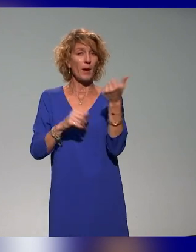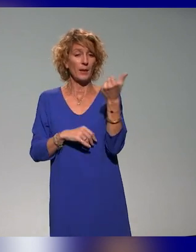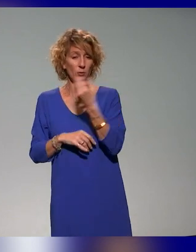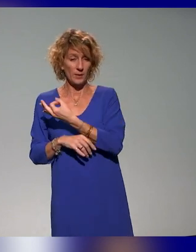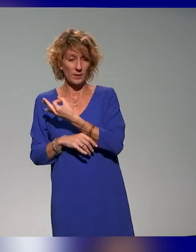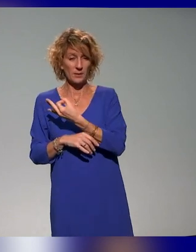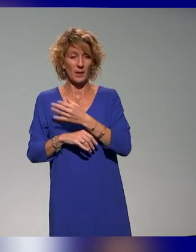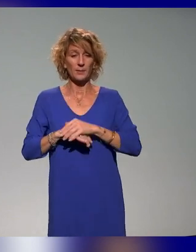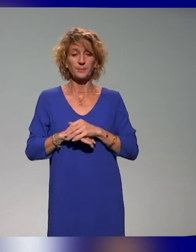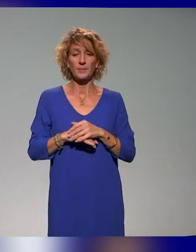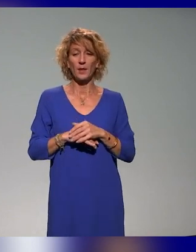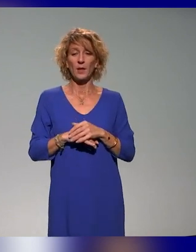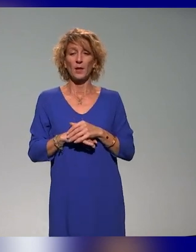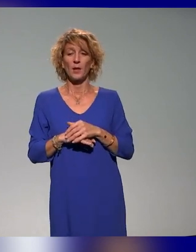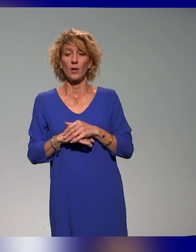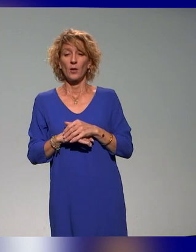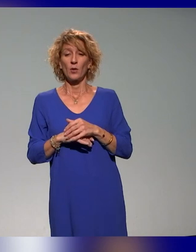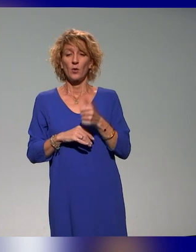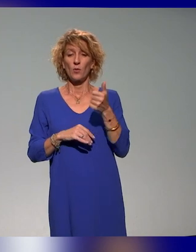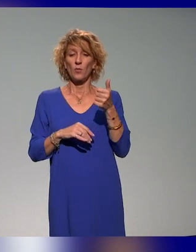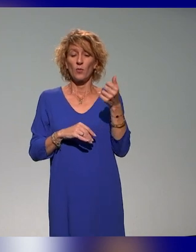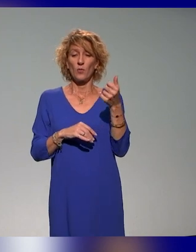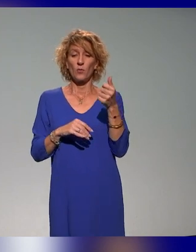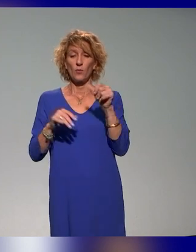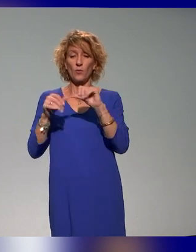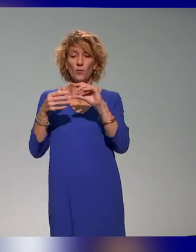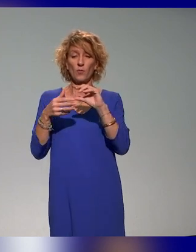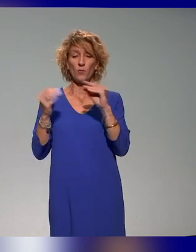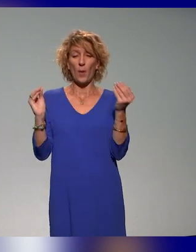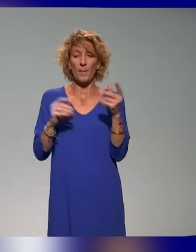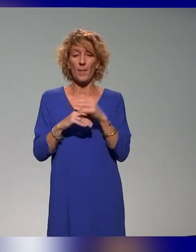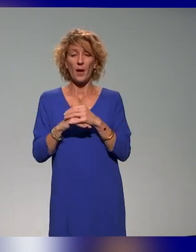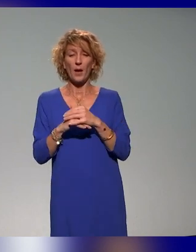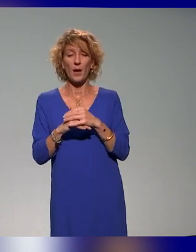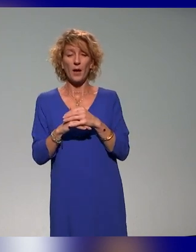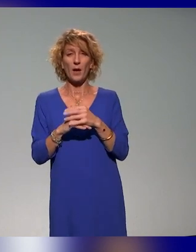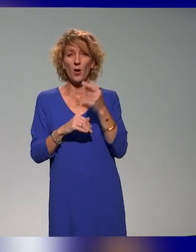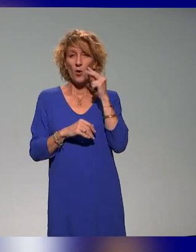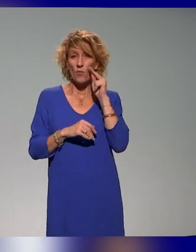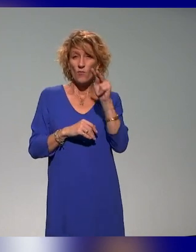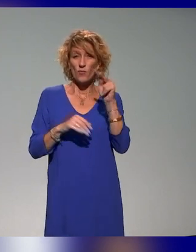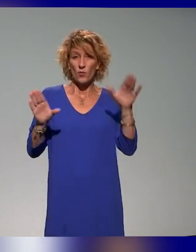tuile, le format vue en image, et j'en oublie un.